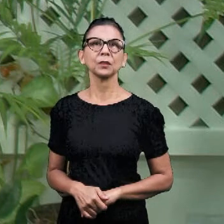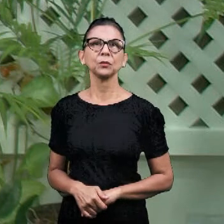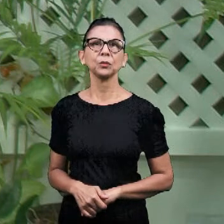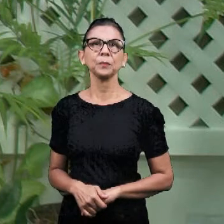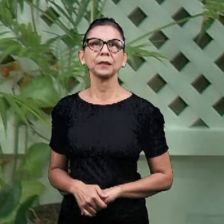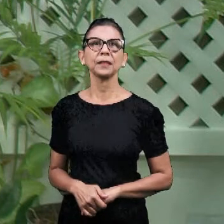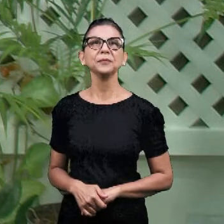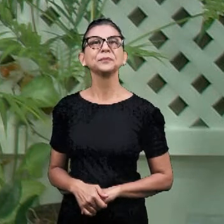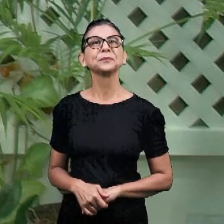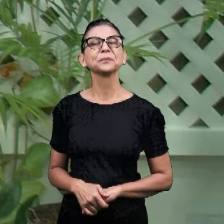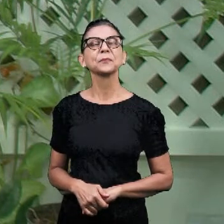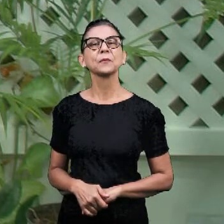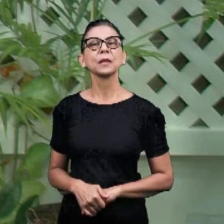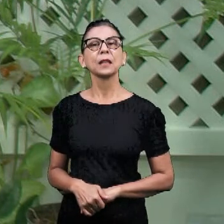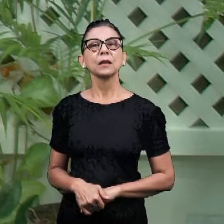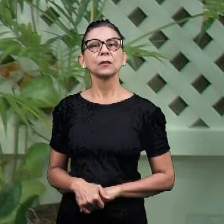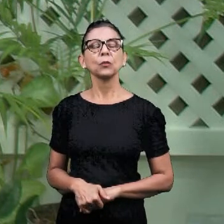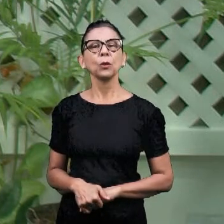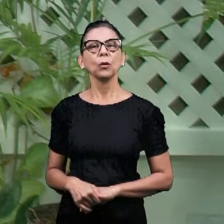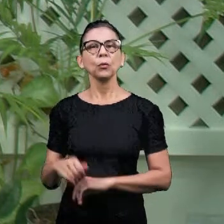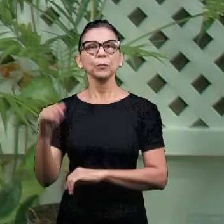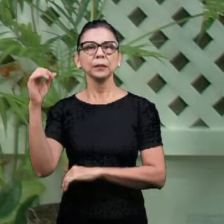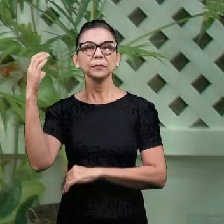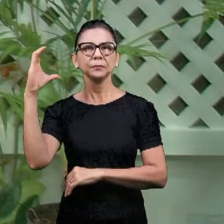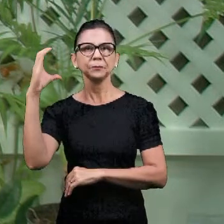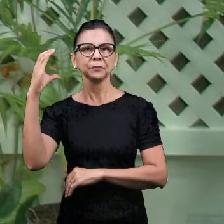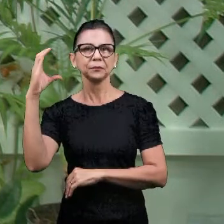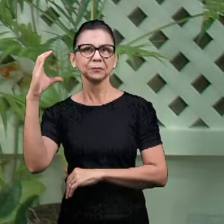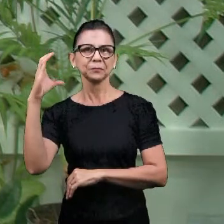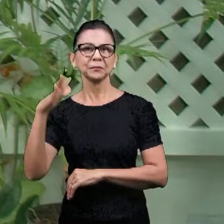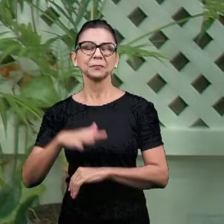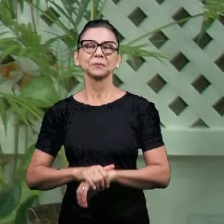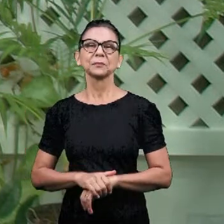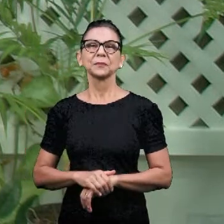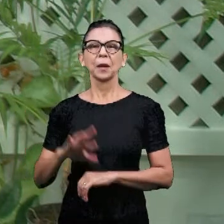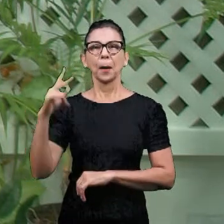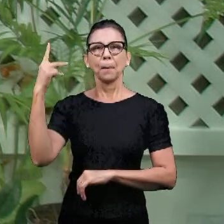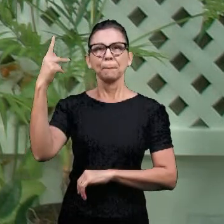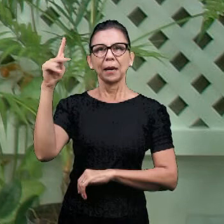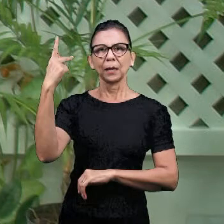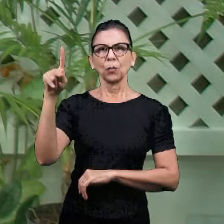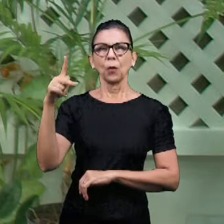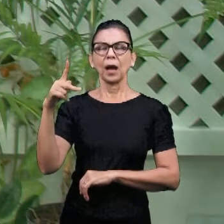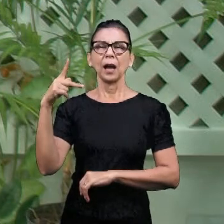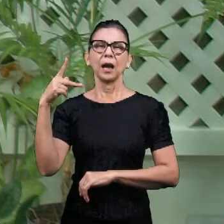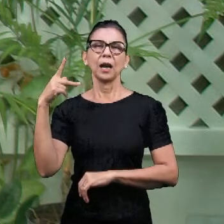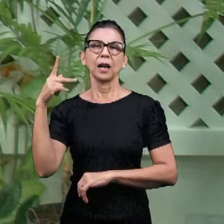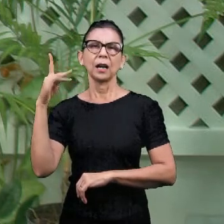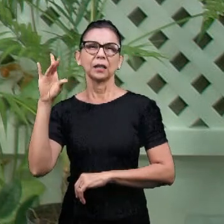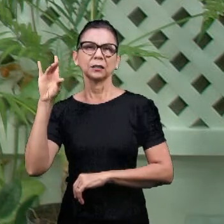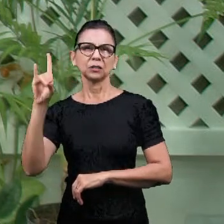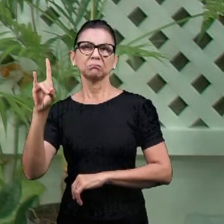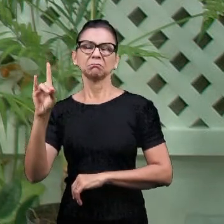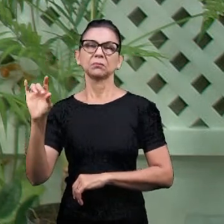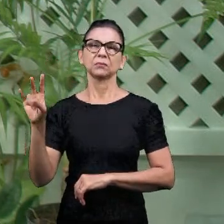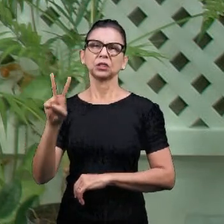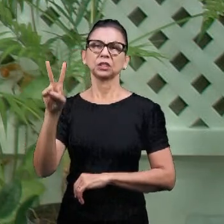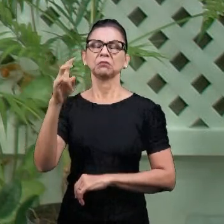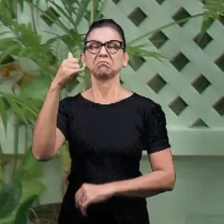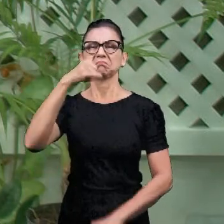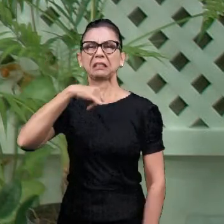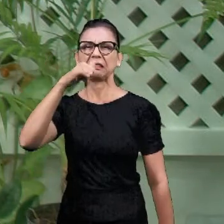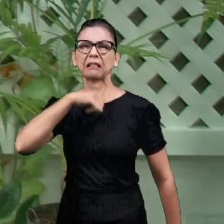réjouissons avec la participation des frères et sœurs de Colombie, et le Paraguay, Pérou, Chili, Uruguay,